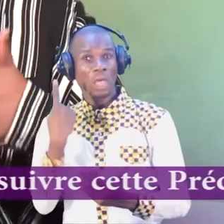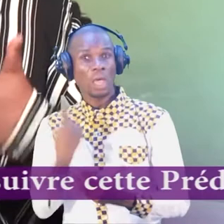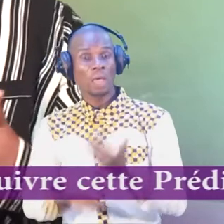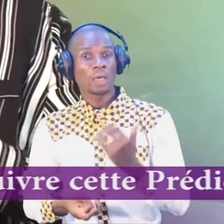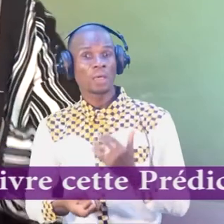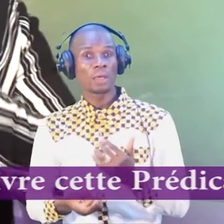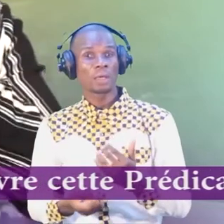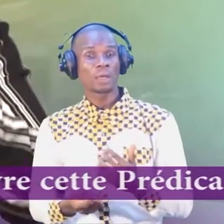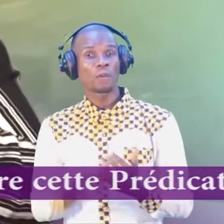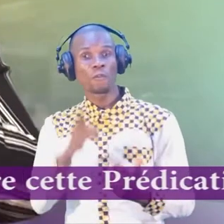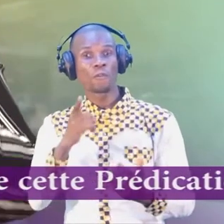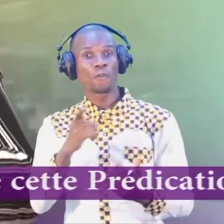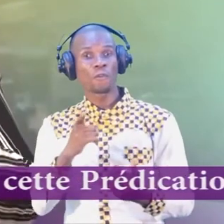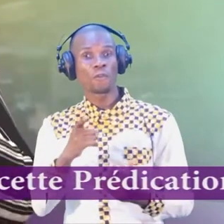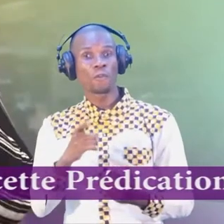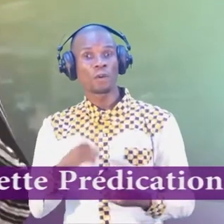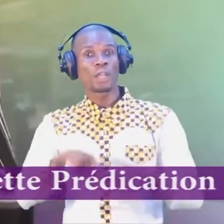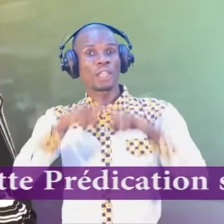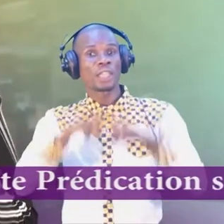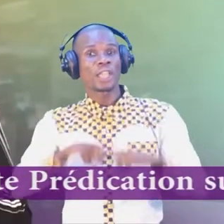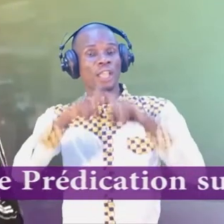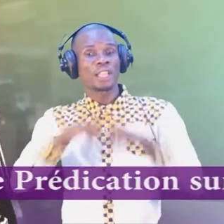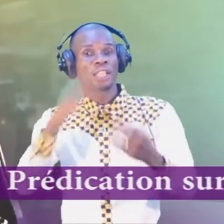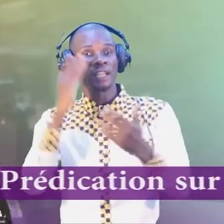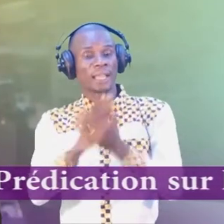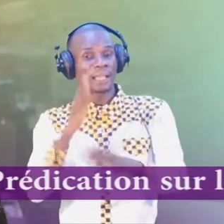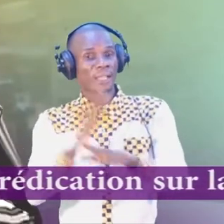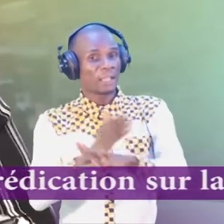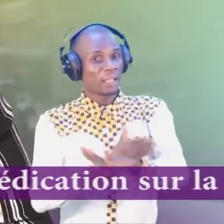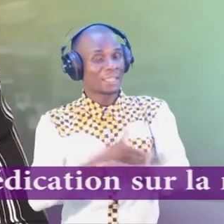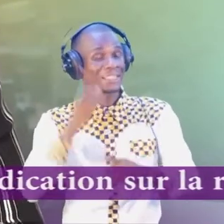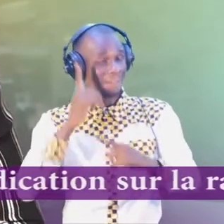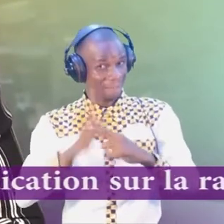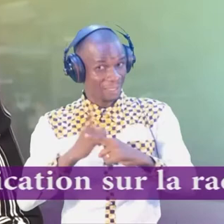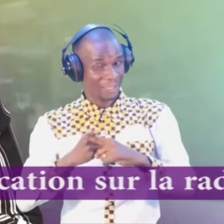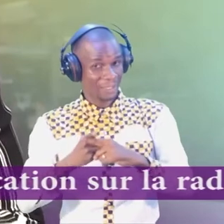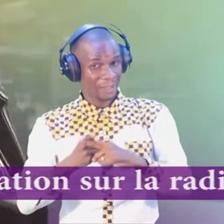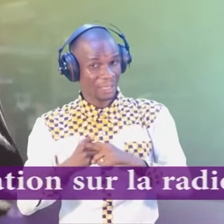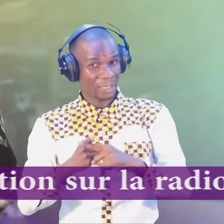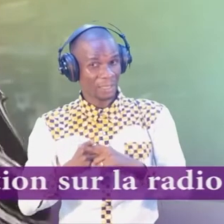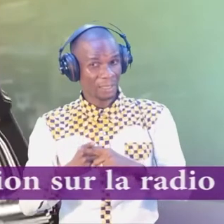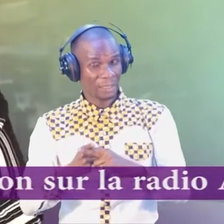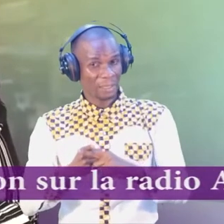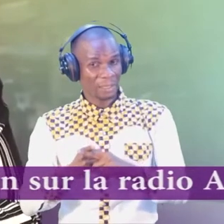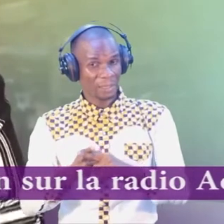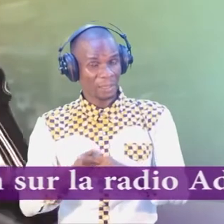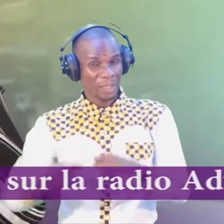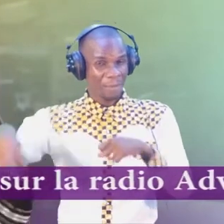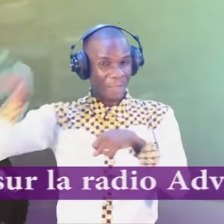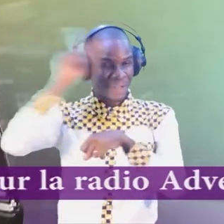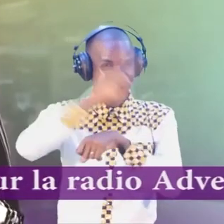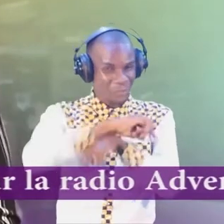Sikiliza hatua saba ambazo zimesaidia maelfu ya watu duniani. Hatua ya kwanza,